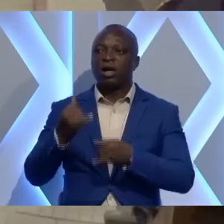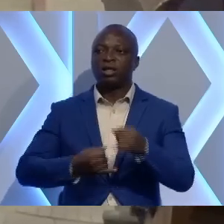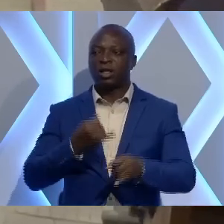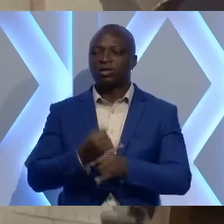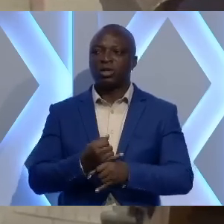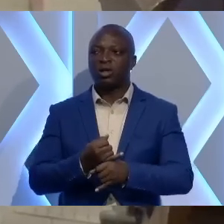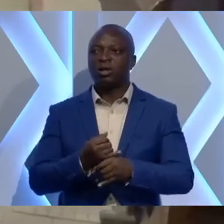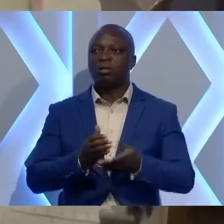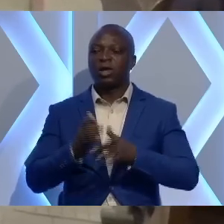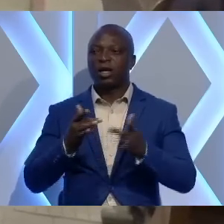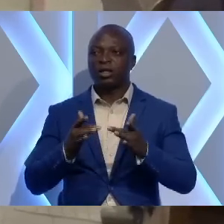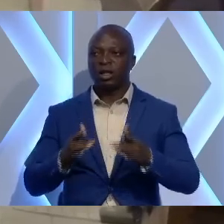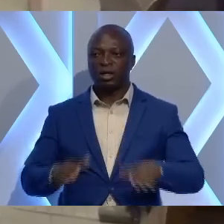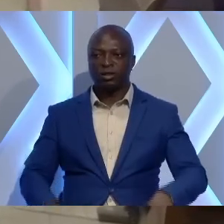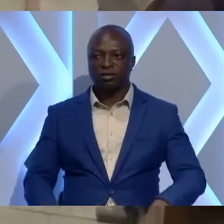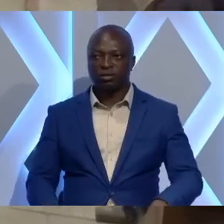via Internet.